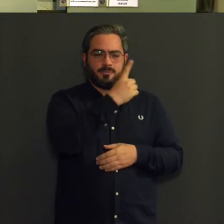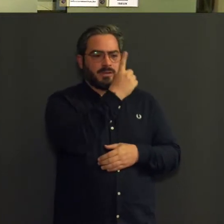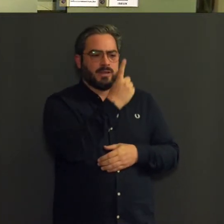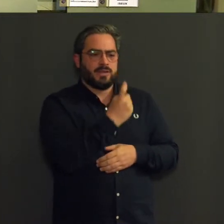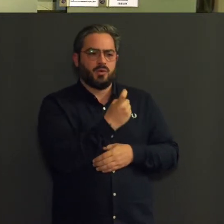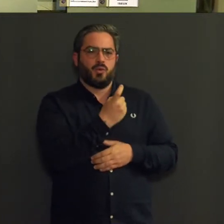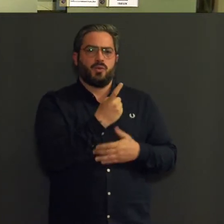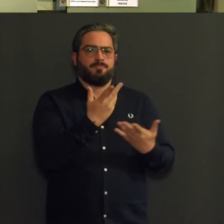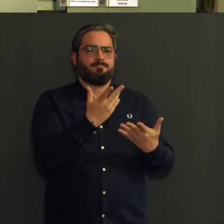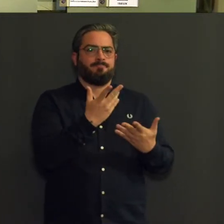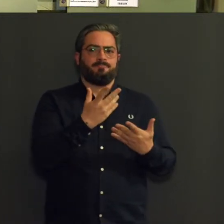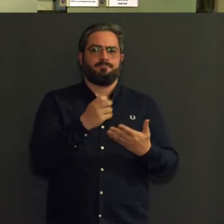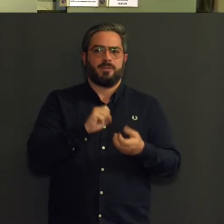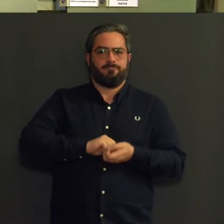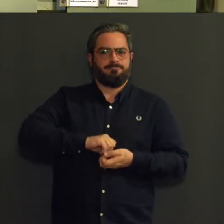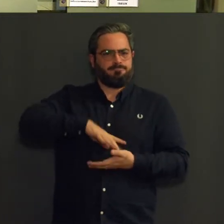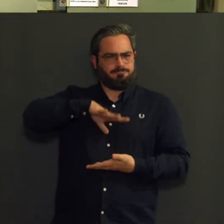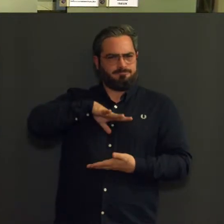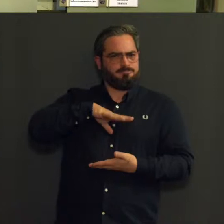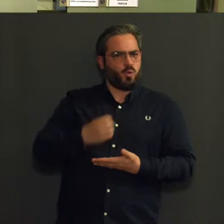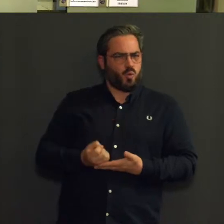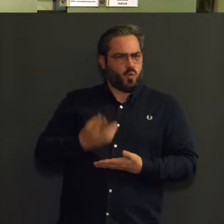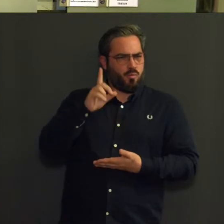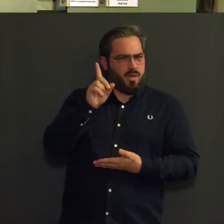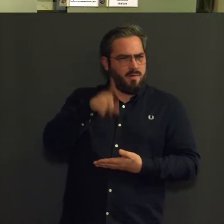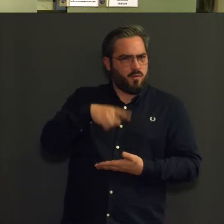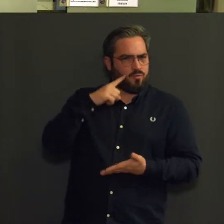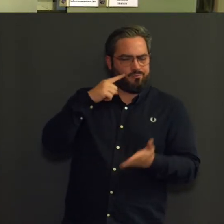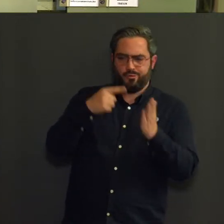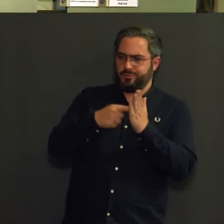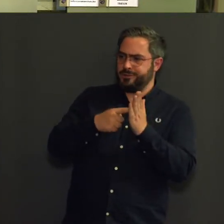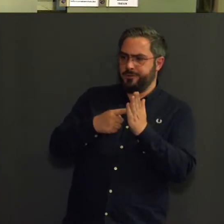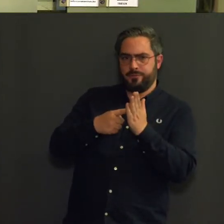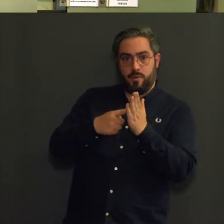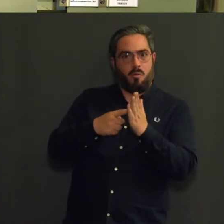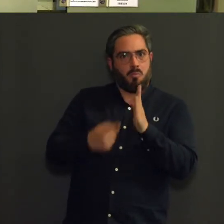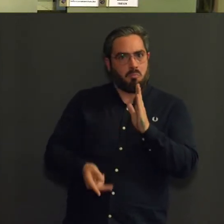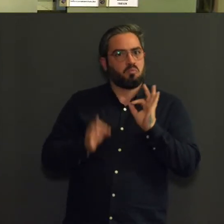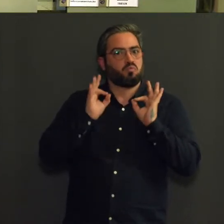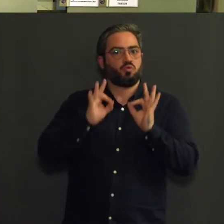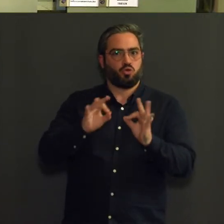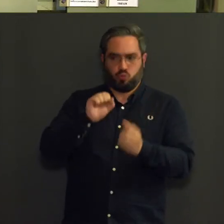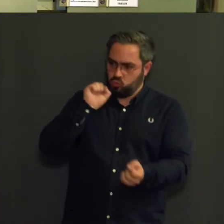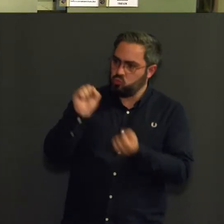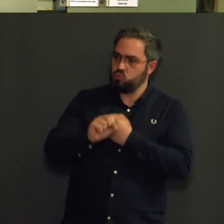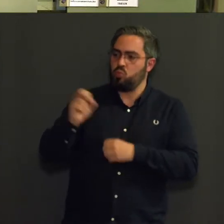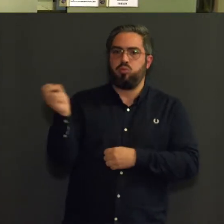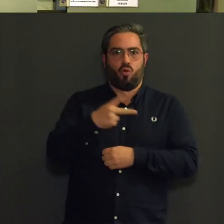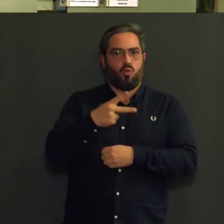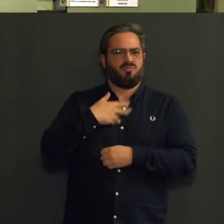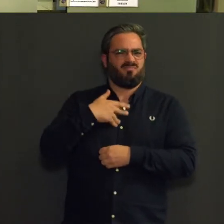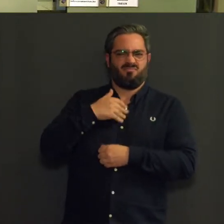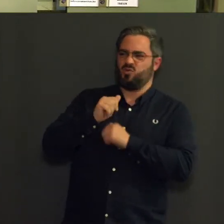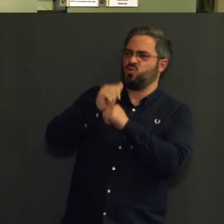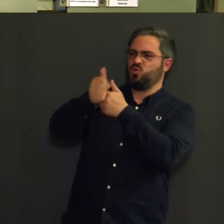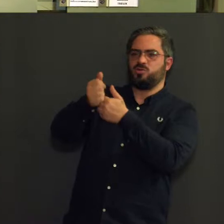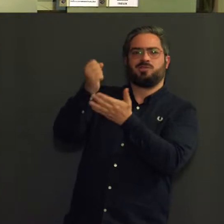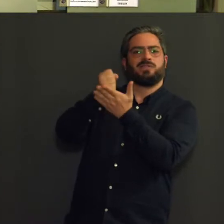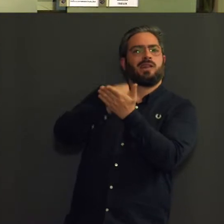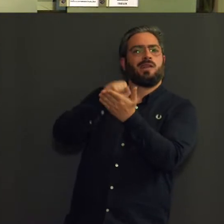Quel niveau d'anticorps sera nécessaire pour être considéré comme immunisé par rapport à l'instauration du certificat Covid européen?